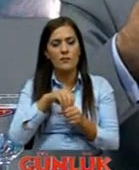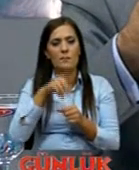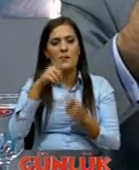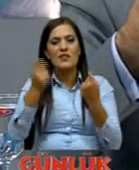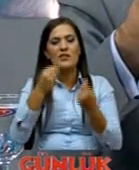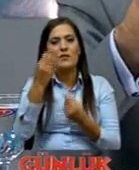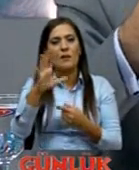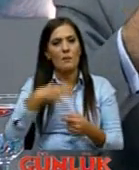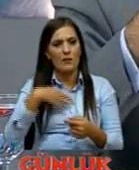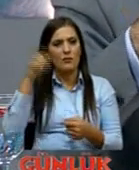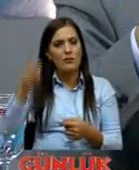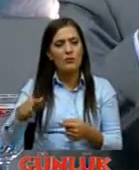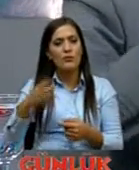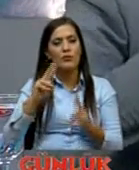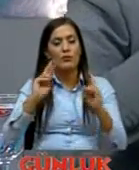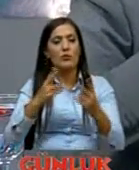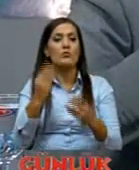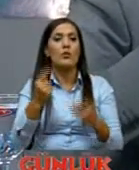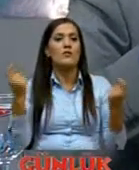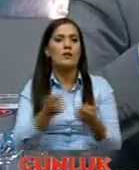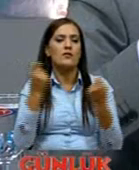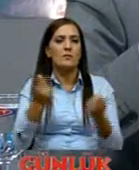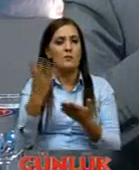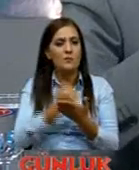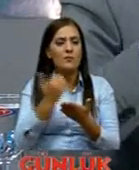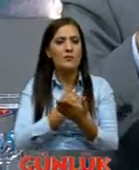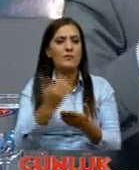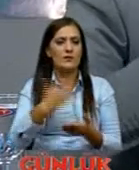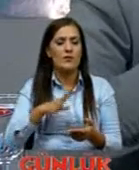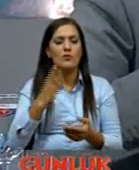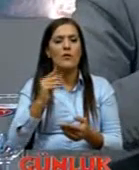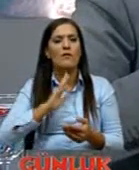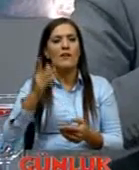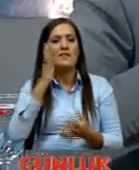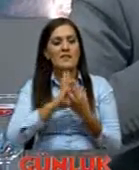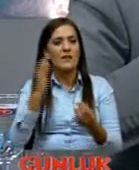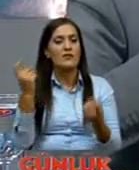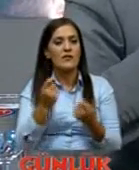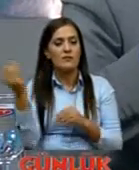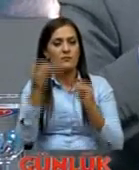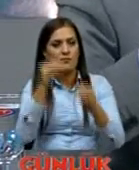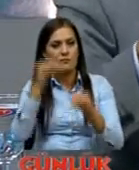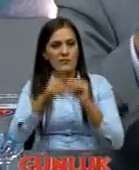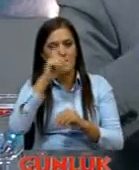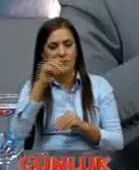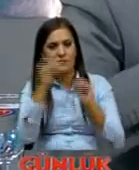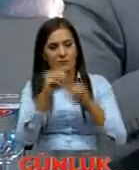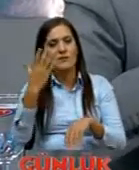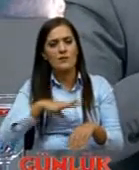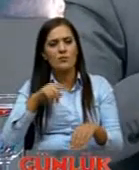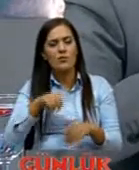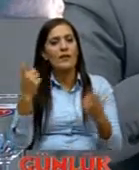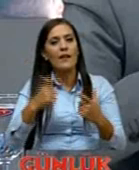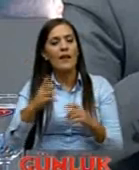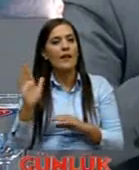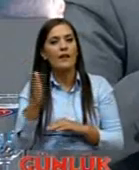bir işveren dükkanının çok çalışmasını ister. Doğru, çok tabii fazla insan çalıştırmak ister. Hı hı. Efendim, bu da